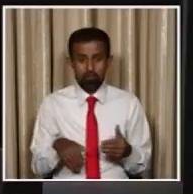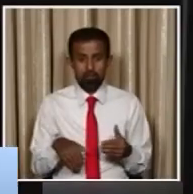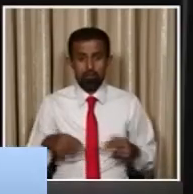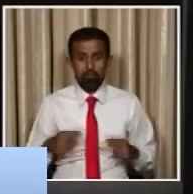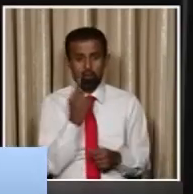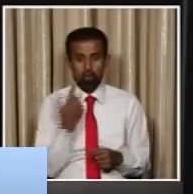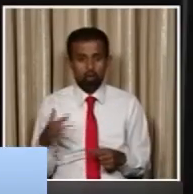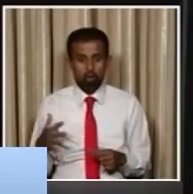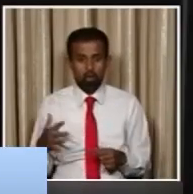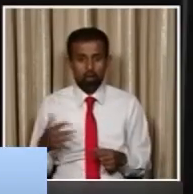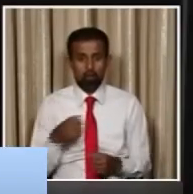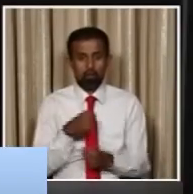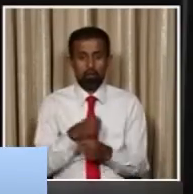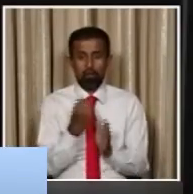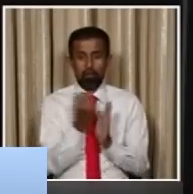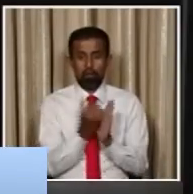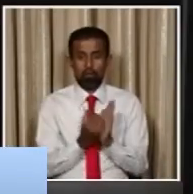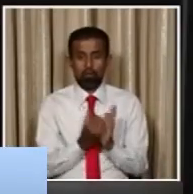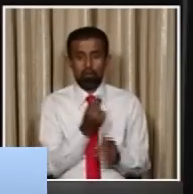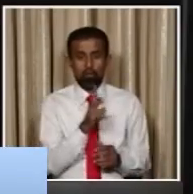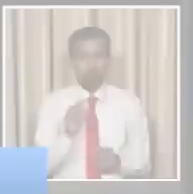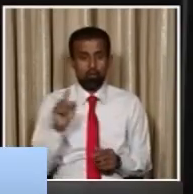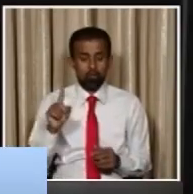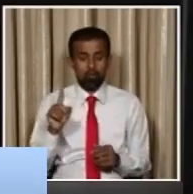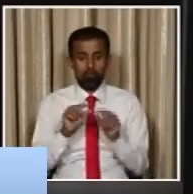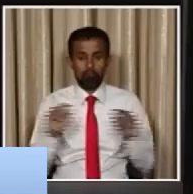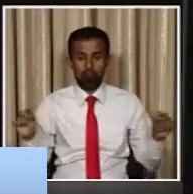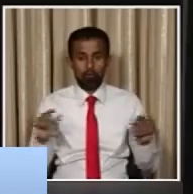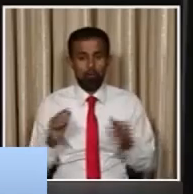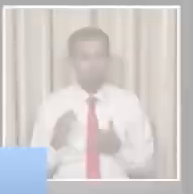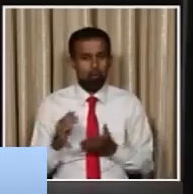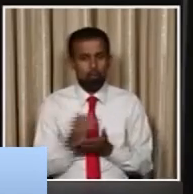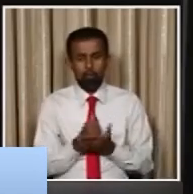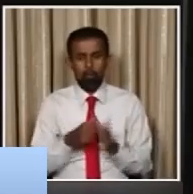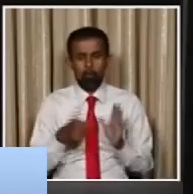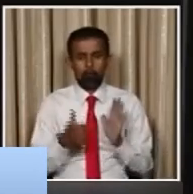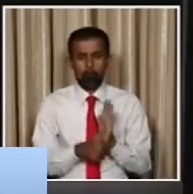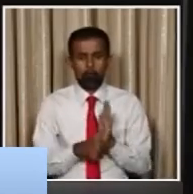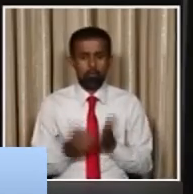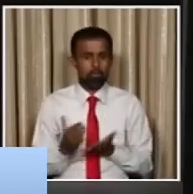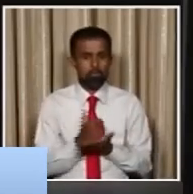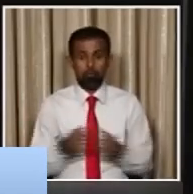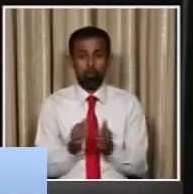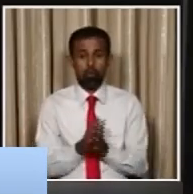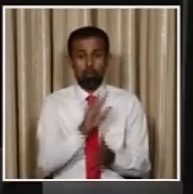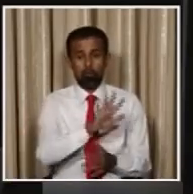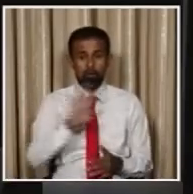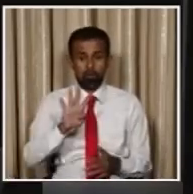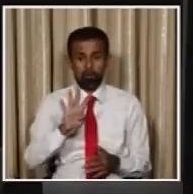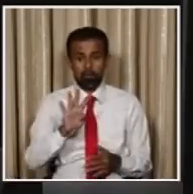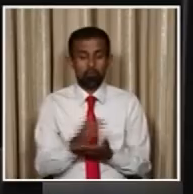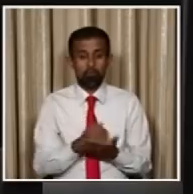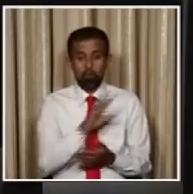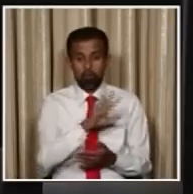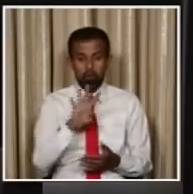සුප්‍රීම උසාවිය කිව්වා ආණ්ඩුක්‍රම ව්‍යවස්ථාවේ 12 එක වගන්තියට මුළු පනතම පූර්ණ වශයෙන් පටහැනි කියලා. ඒ